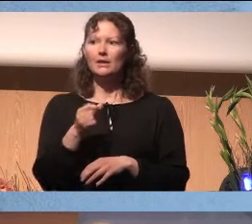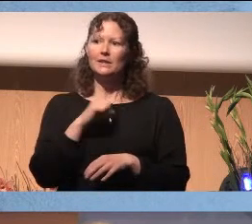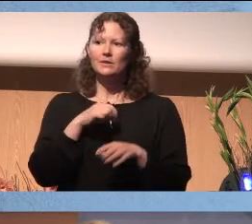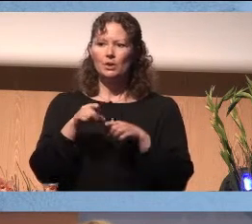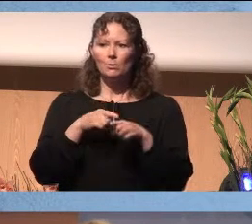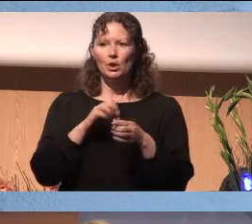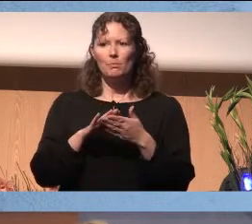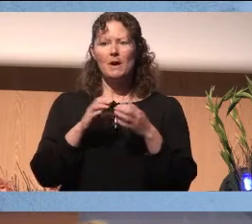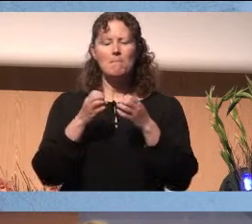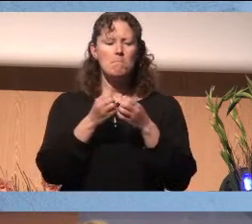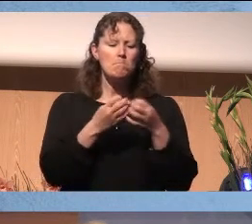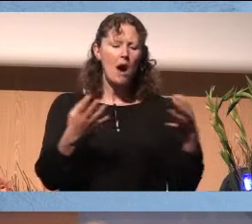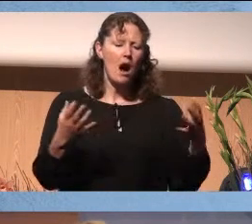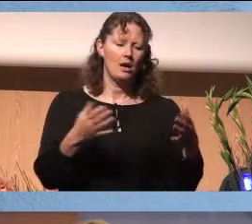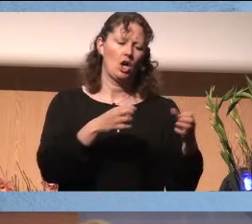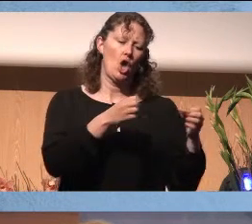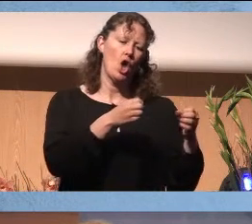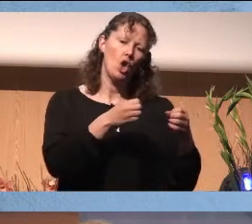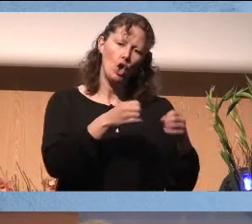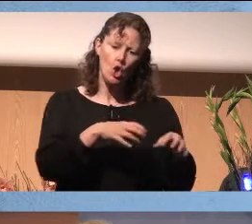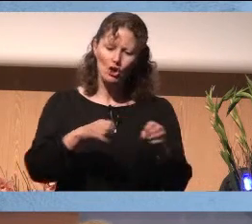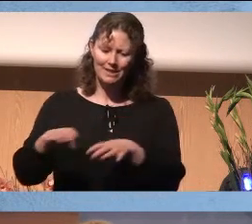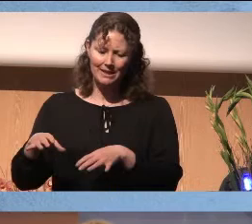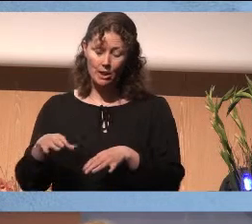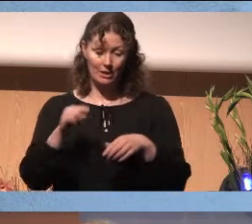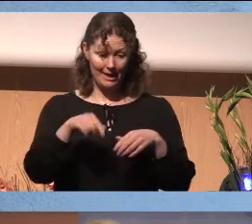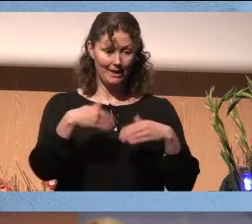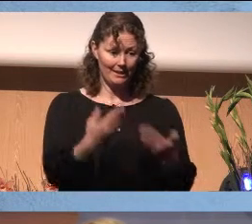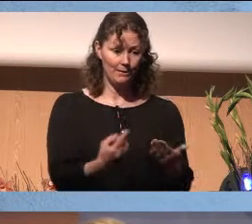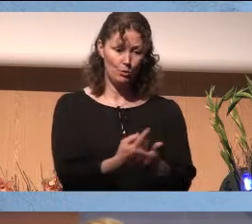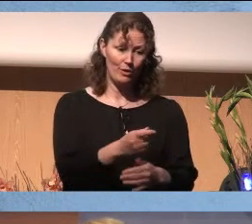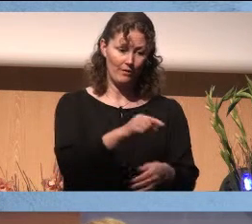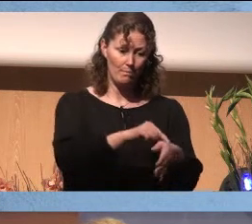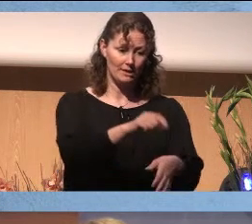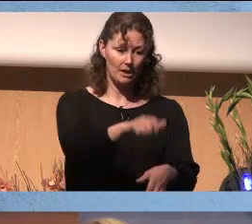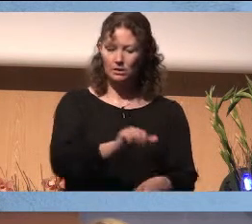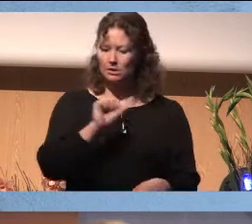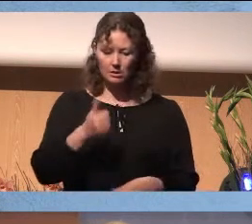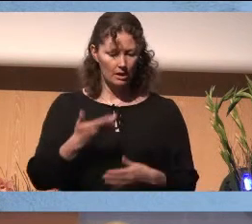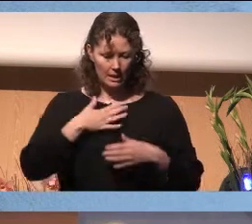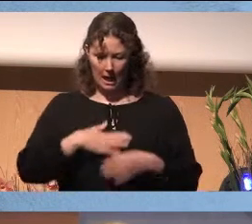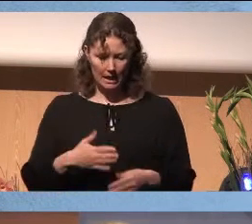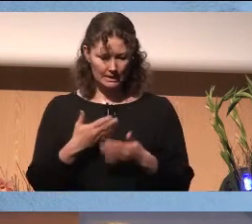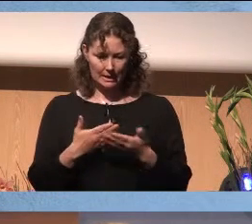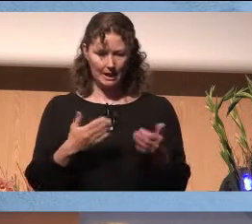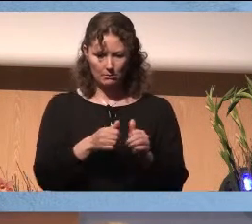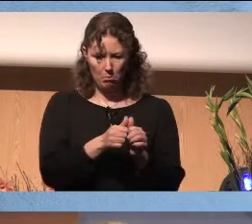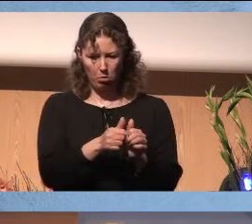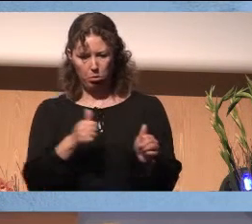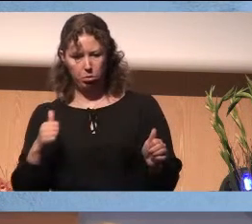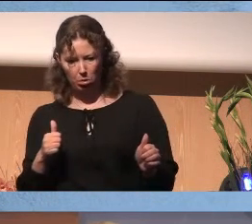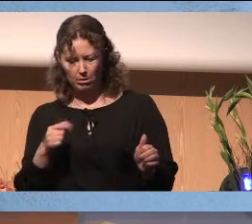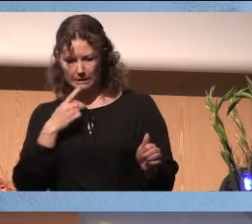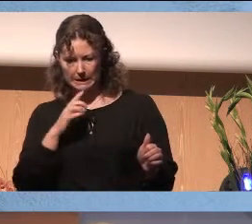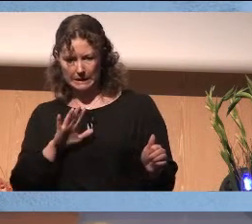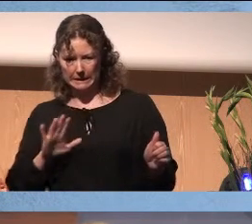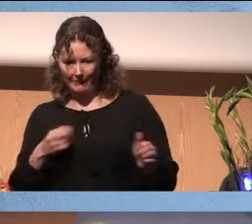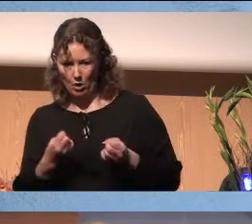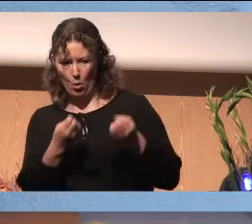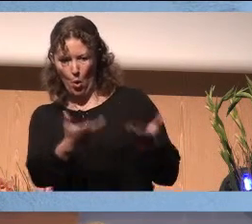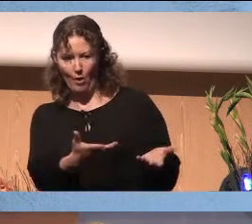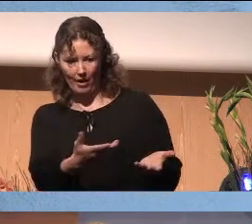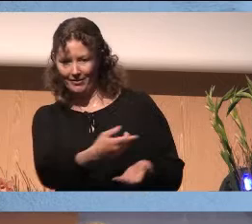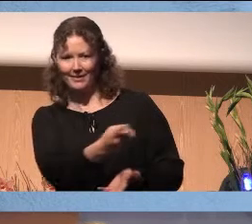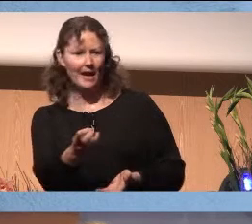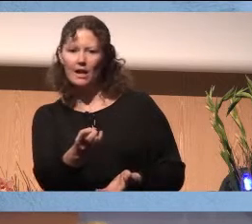innføre masse løsninger som gir pasienten muligheten, så skal ikke helsetjenesten bakke ut og si «Nå har vi liksom overlatt det hele